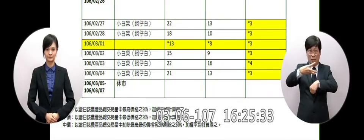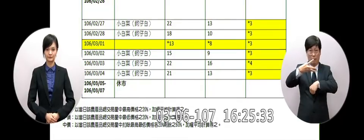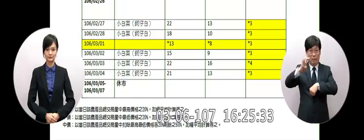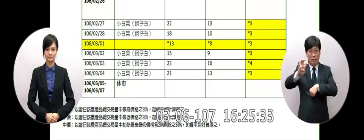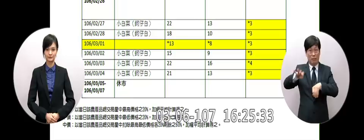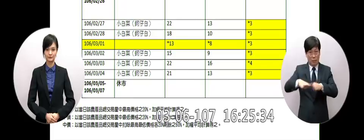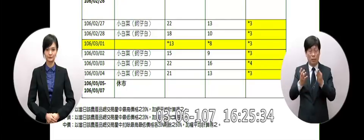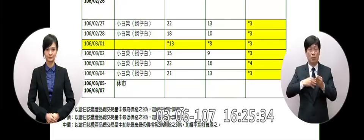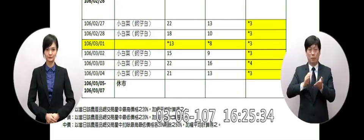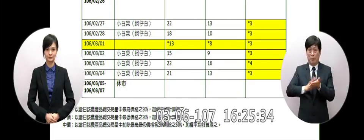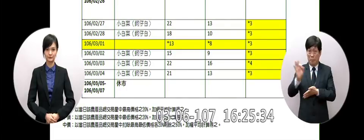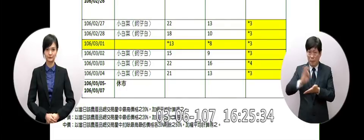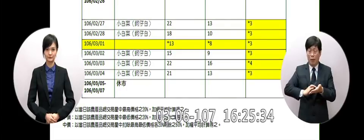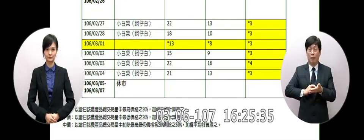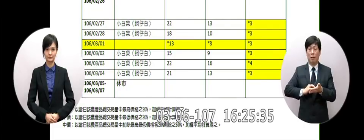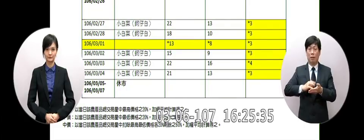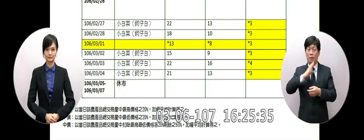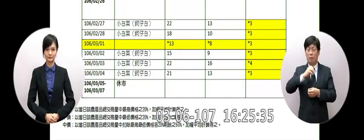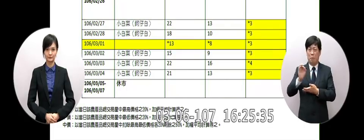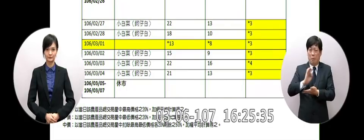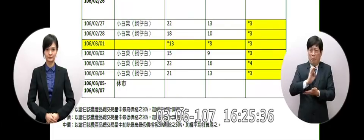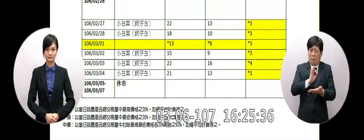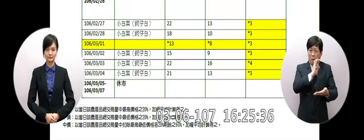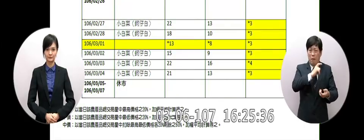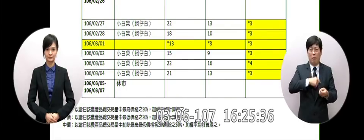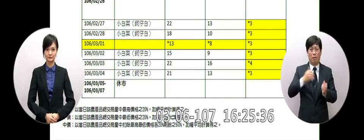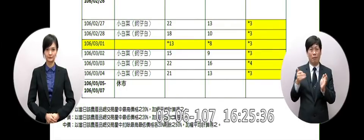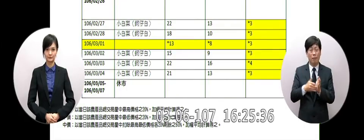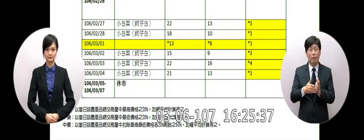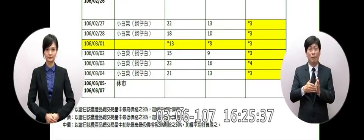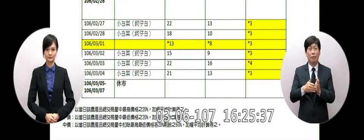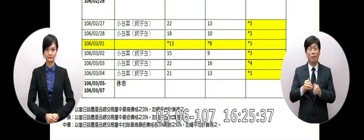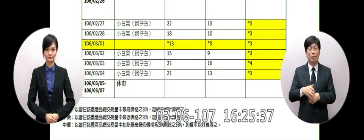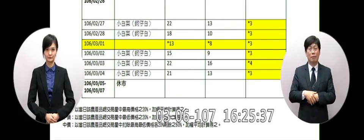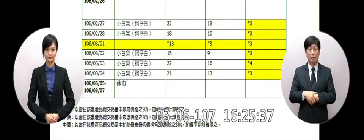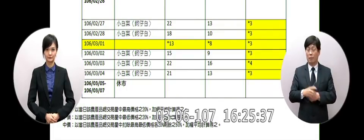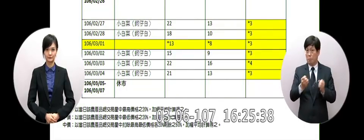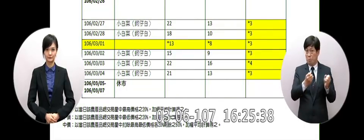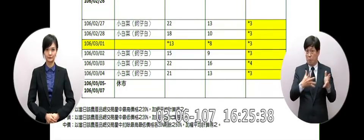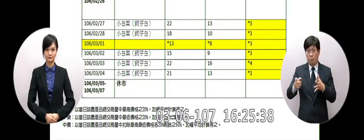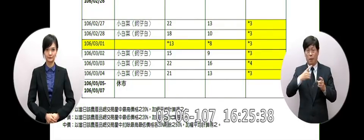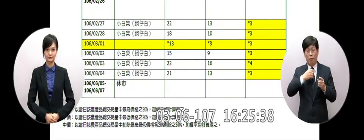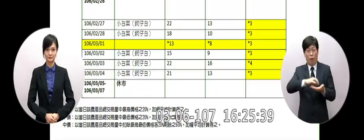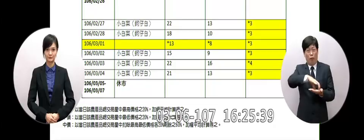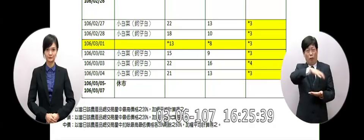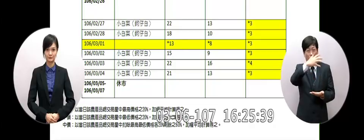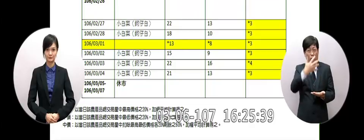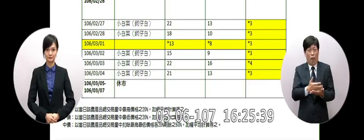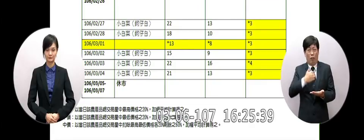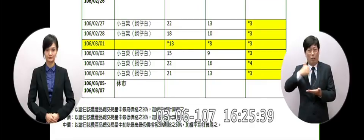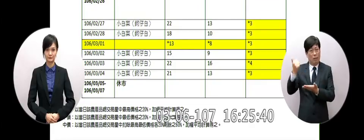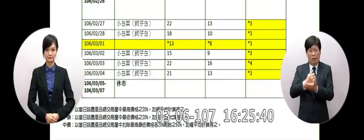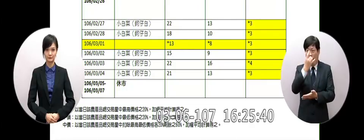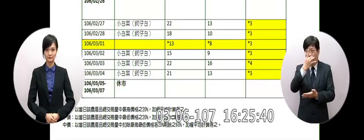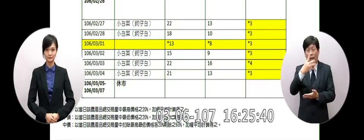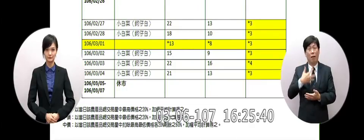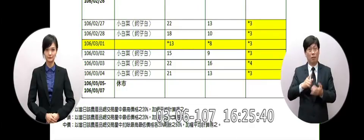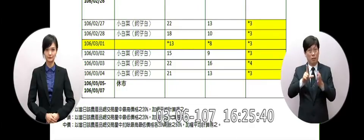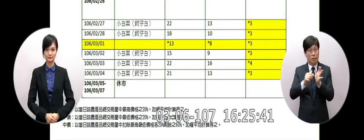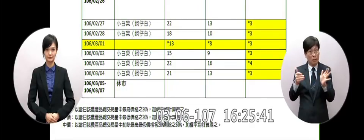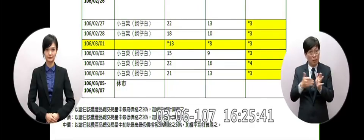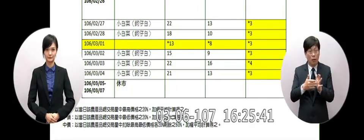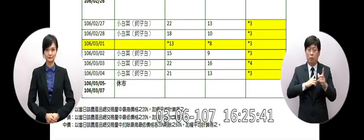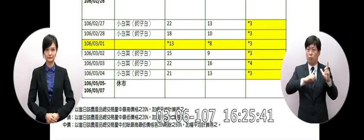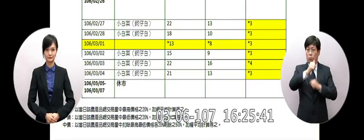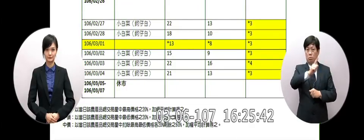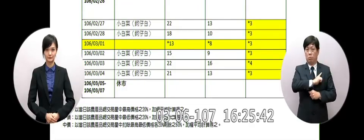卖，一直拍卖，整个货车囤积，没有办法进场，所有承销商时间到，他们